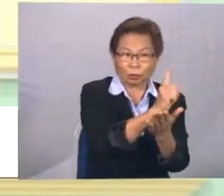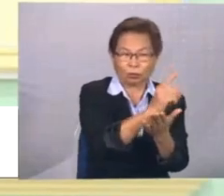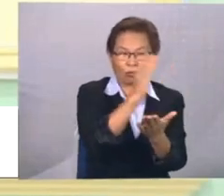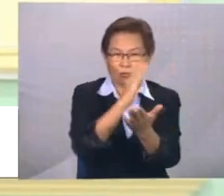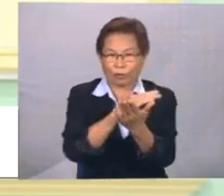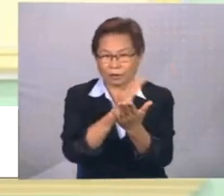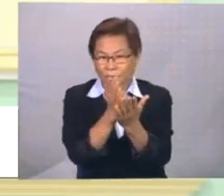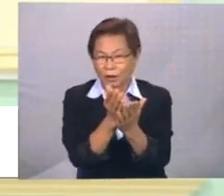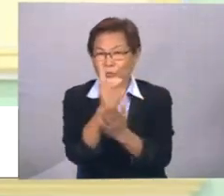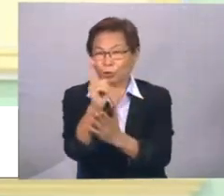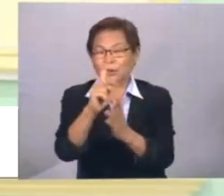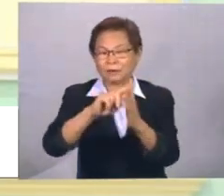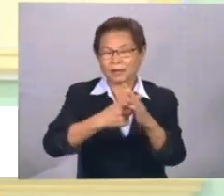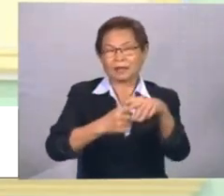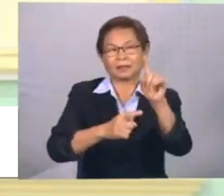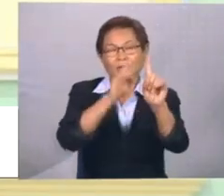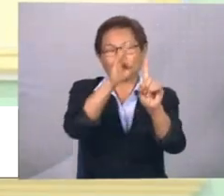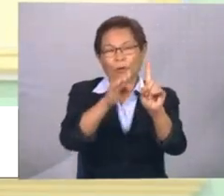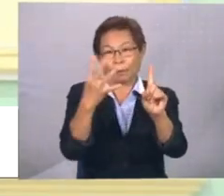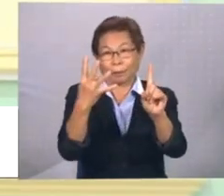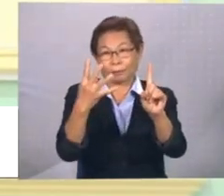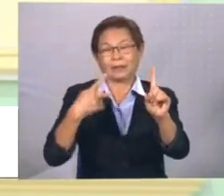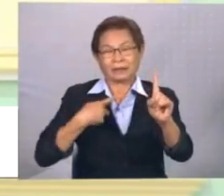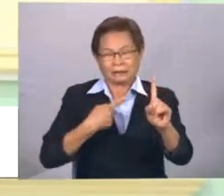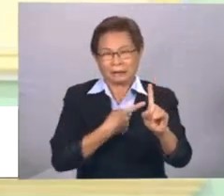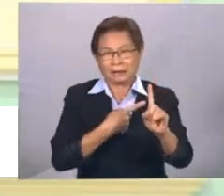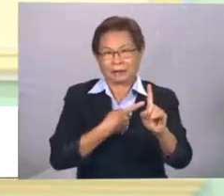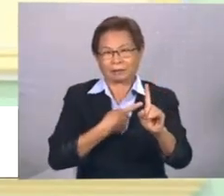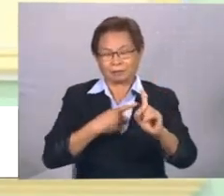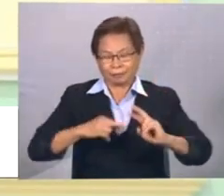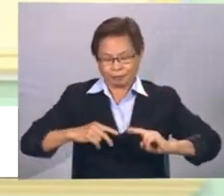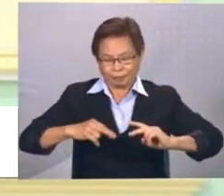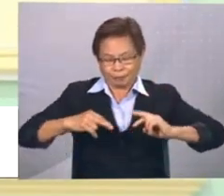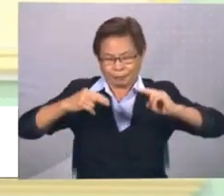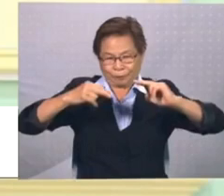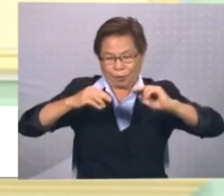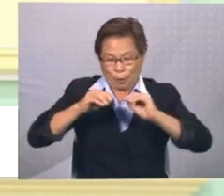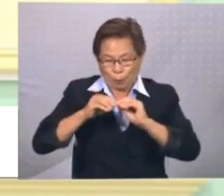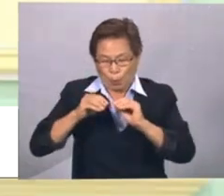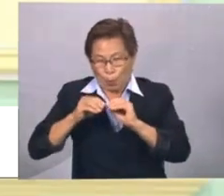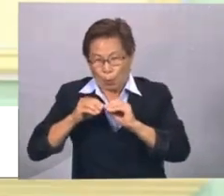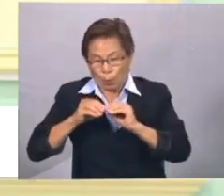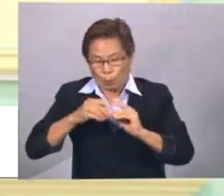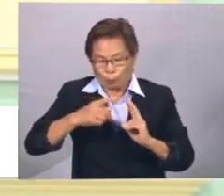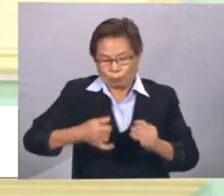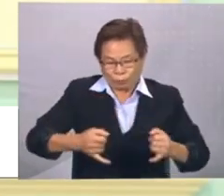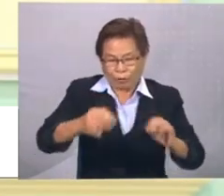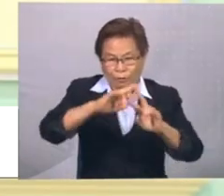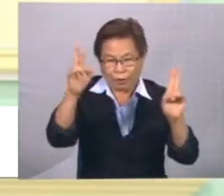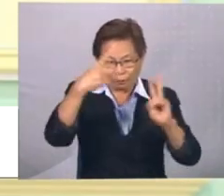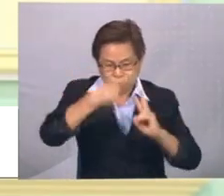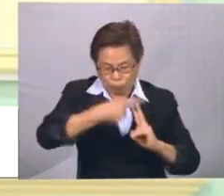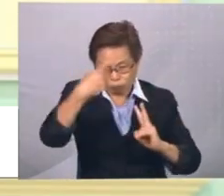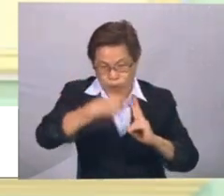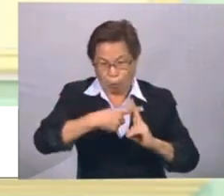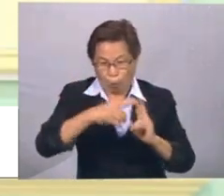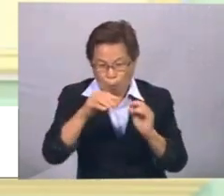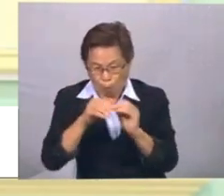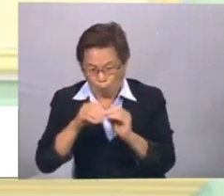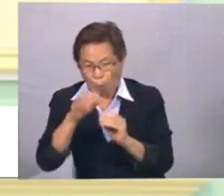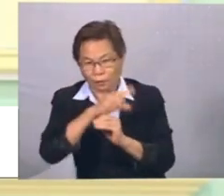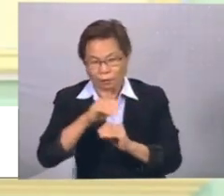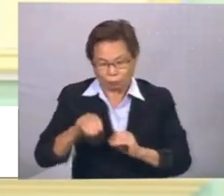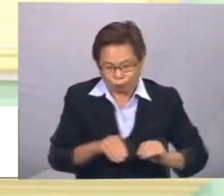nanti kita akan meningkatkan dari segi sekata dekatan dan juga dari segi sekatan